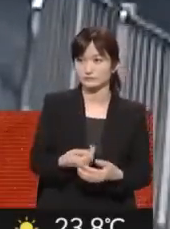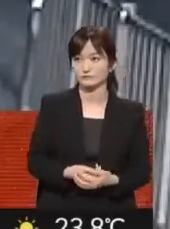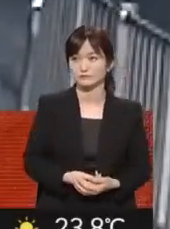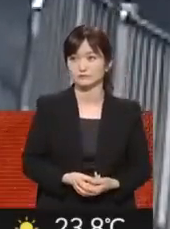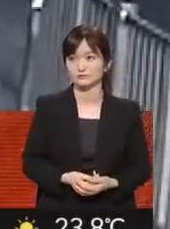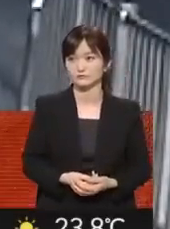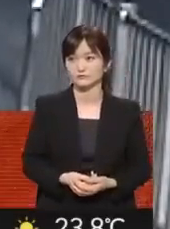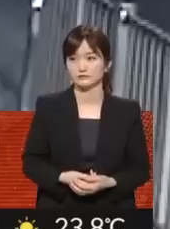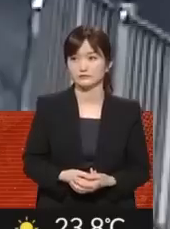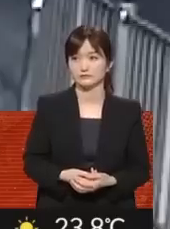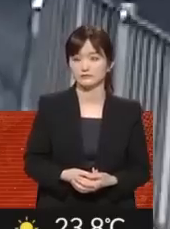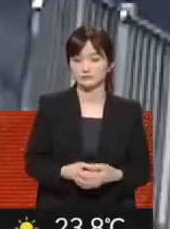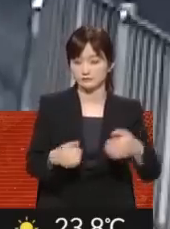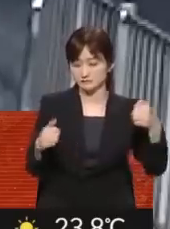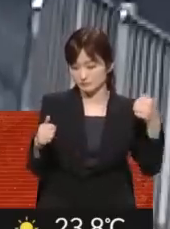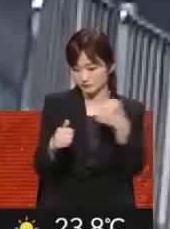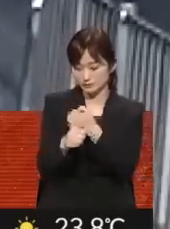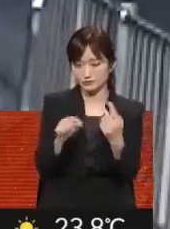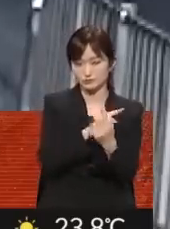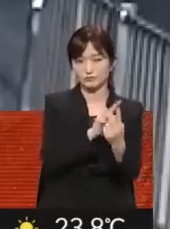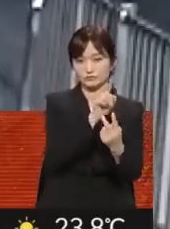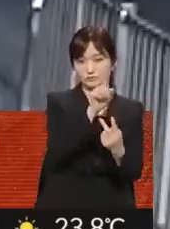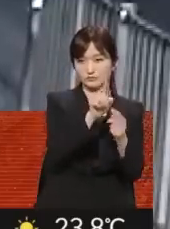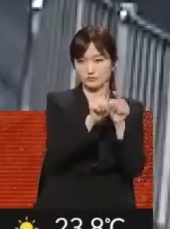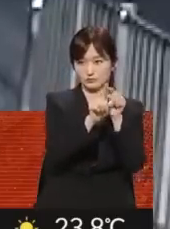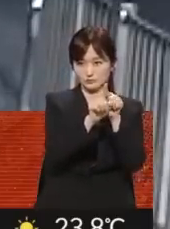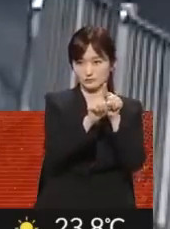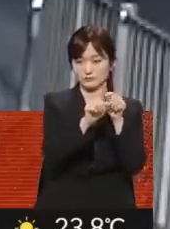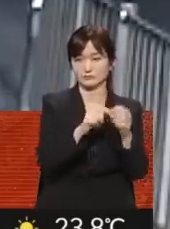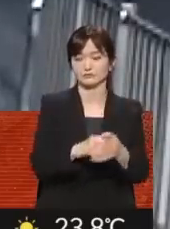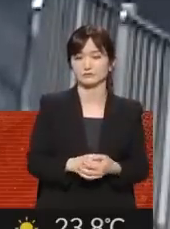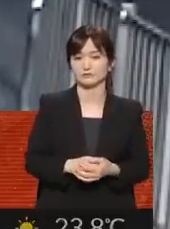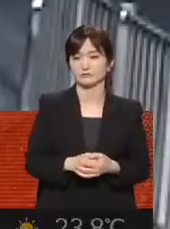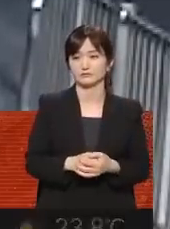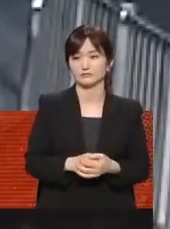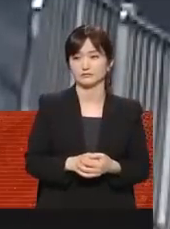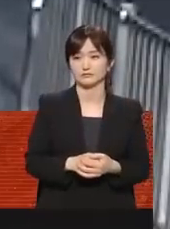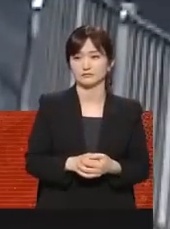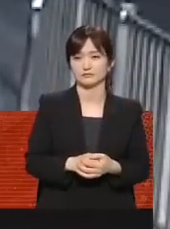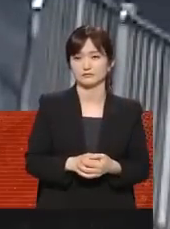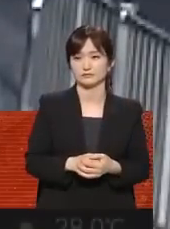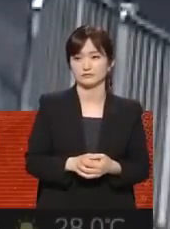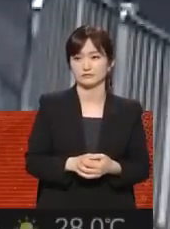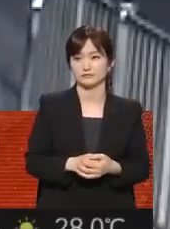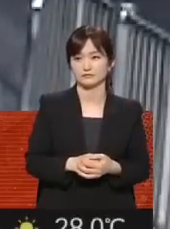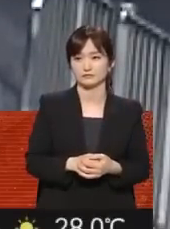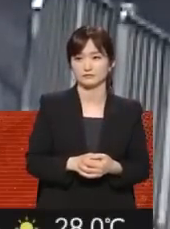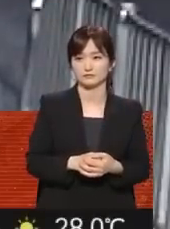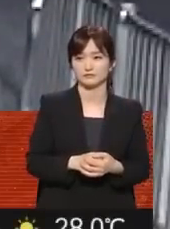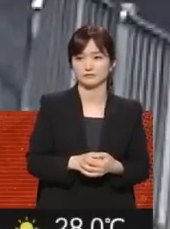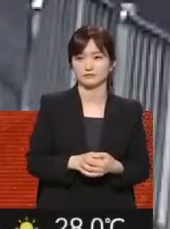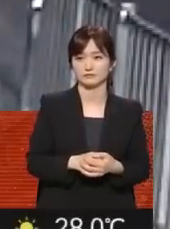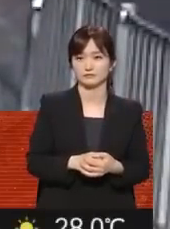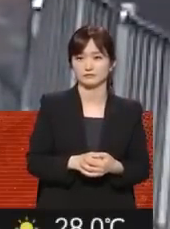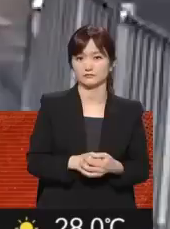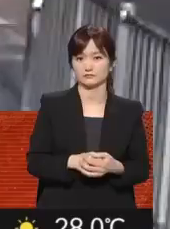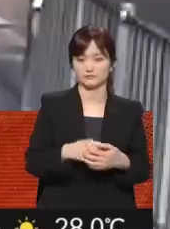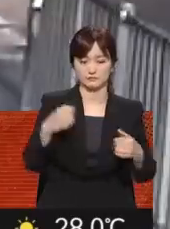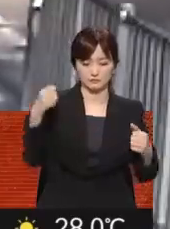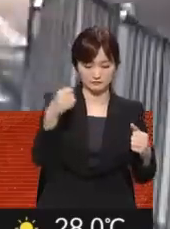그런데 이제 폭행 가해자 일행 중에 한 명이 가해자하고 어떤 같은 일행이다 이렇게 그 얘기를 한 것이